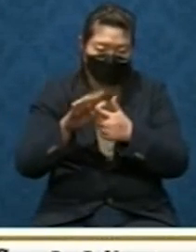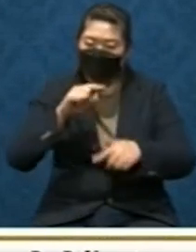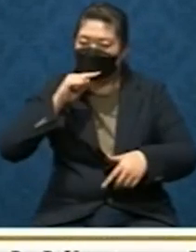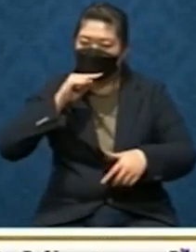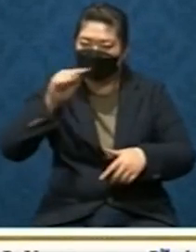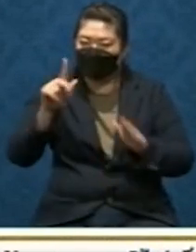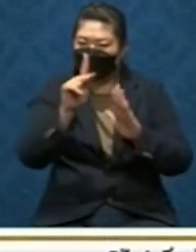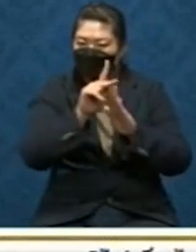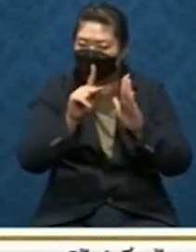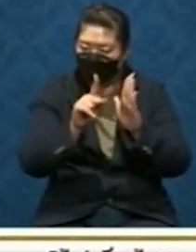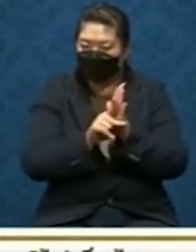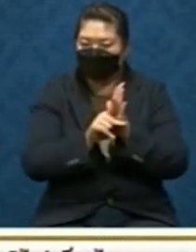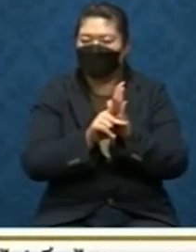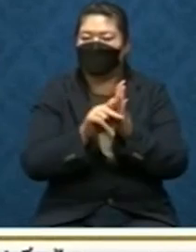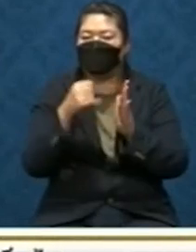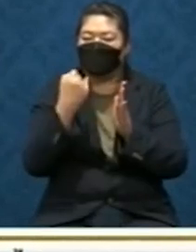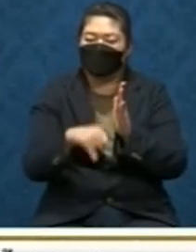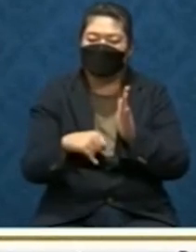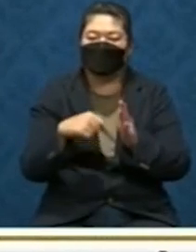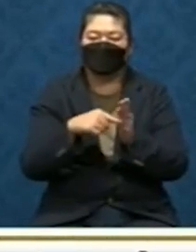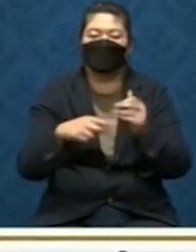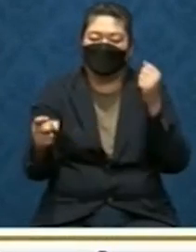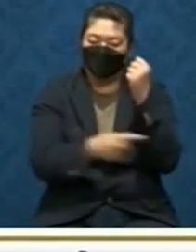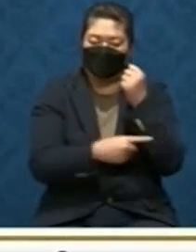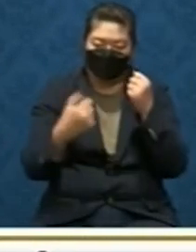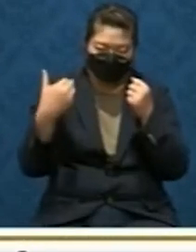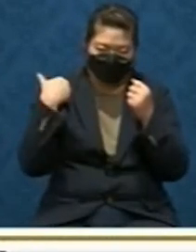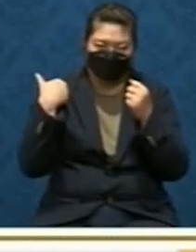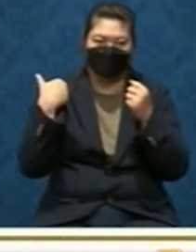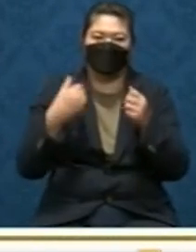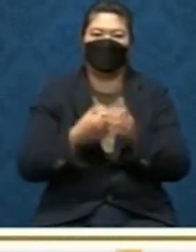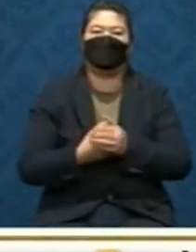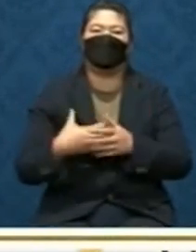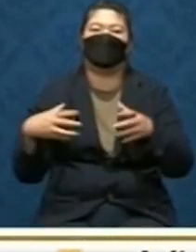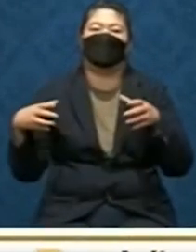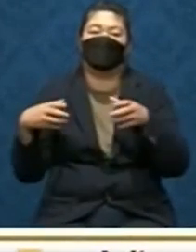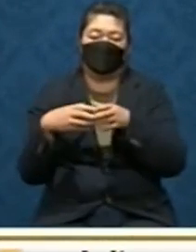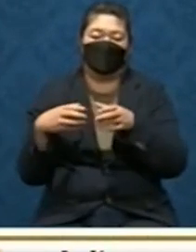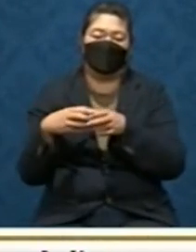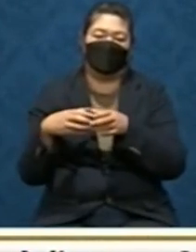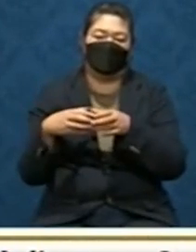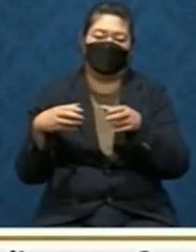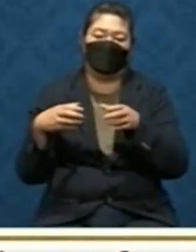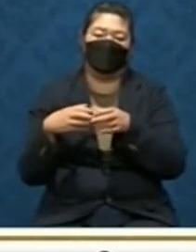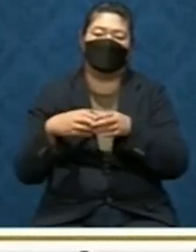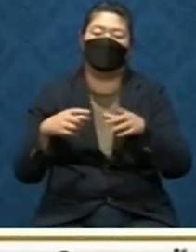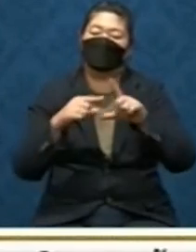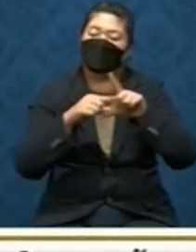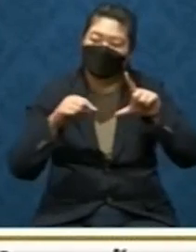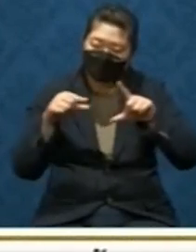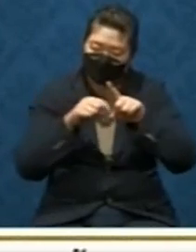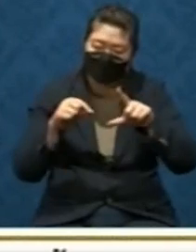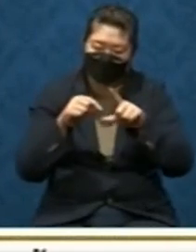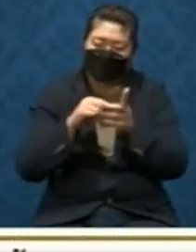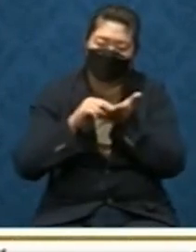กฎหมายอันไม่ชอบต้องได้รับโทษนี่คือข้อเสนอของภาคก้าวไกลที่เสนอไปเมื่อกุมภาพันธ์ 2564